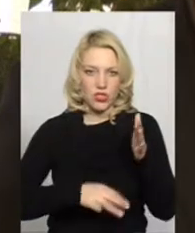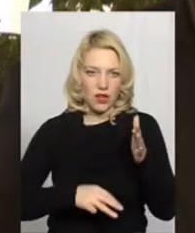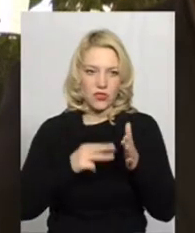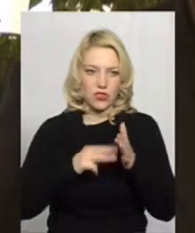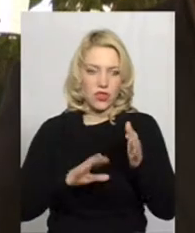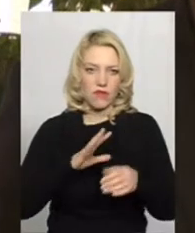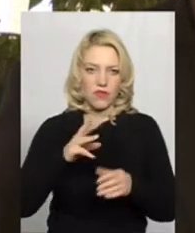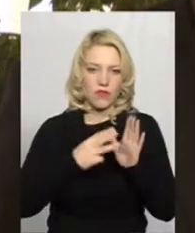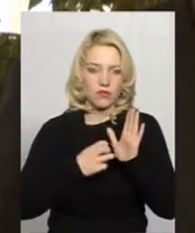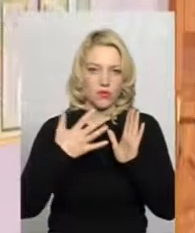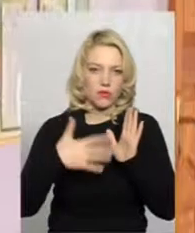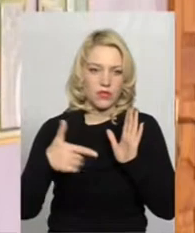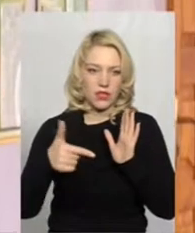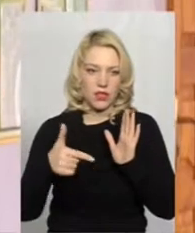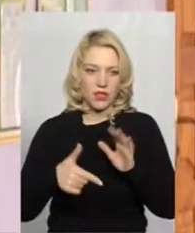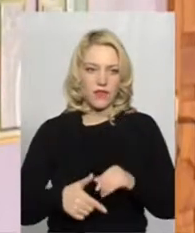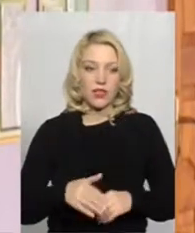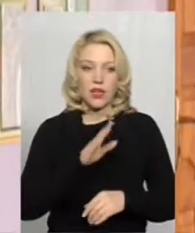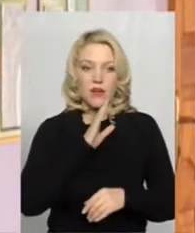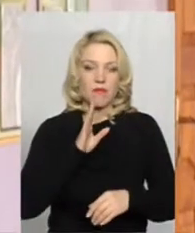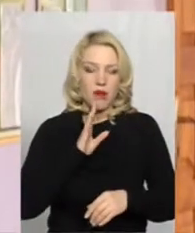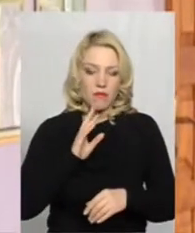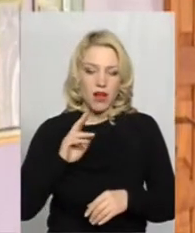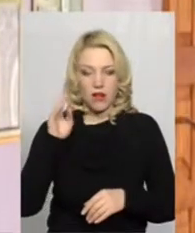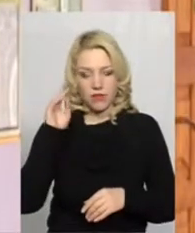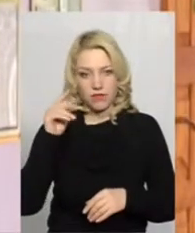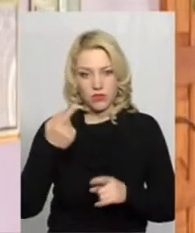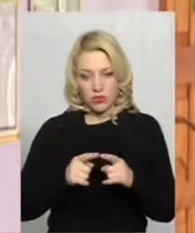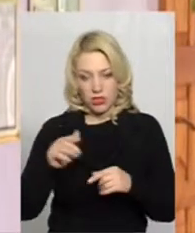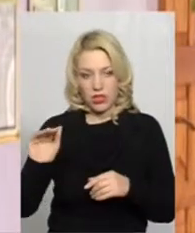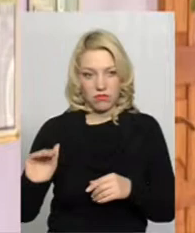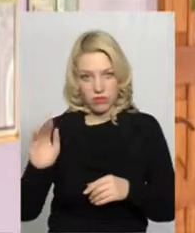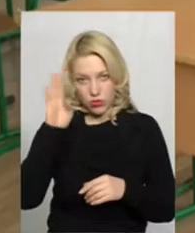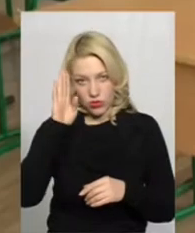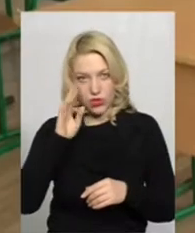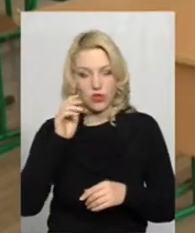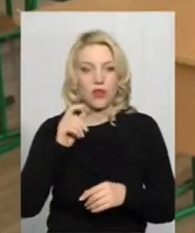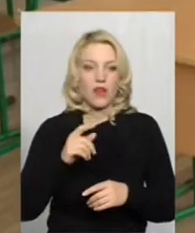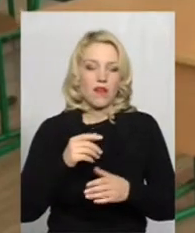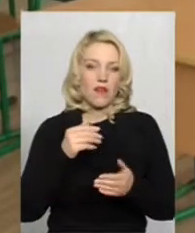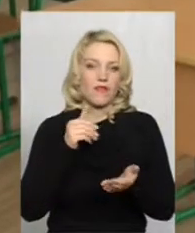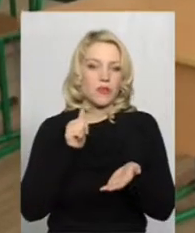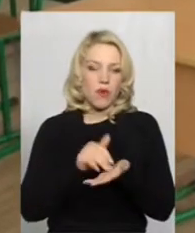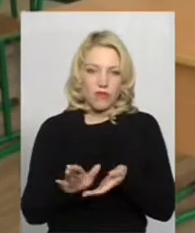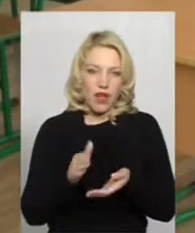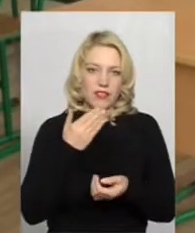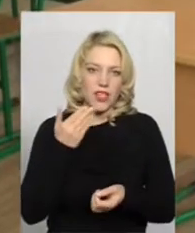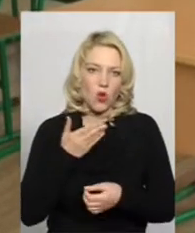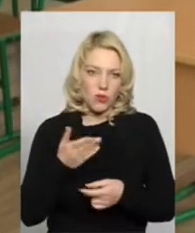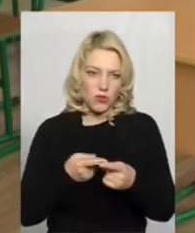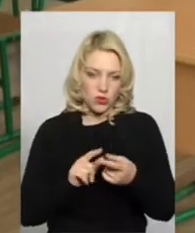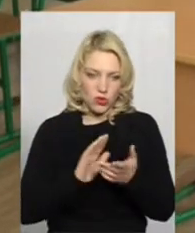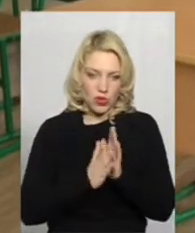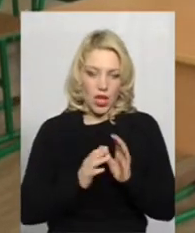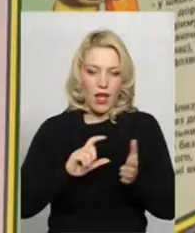накладено в розмірі 850 гривень. Мама школяра коментувала. Ати ситуацію відмовляється. Класний керівник Наталя Козак не на камеру коментує, що проблеми